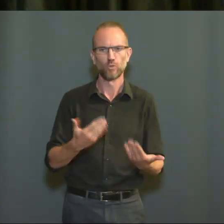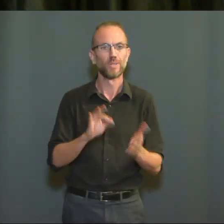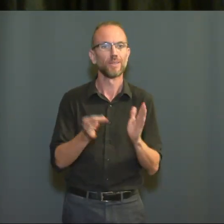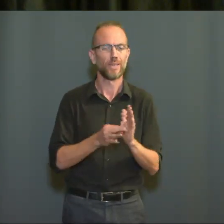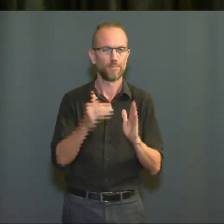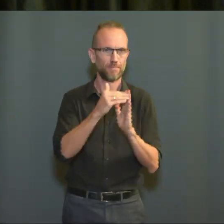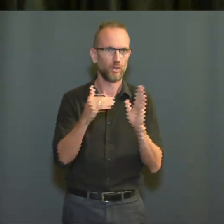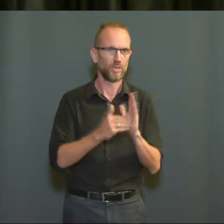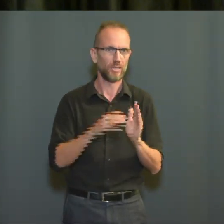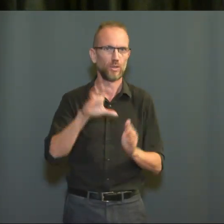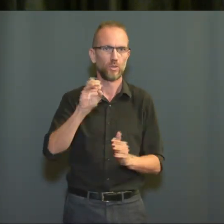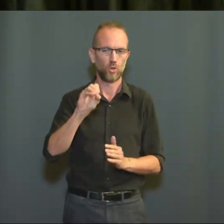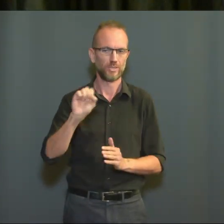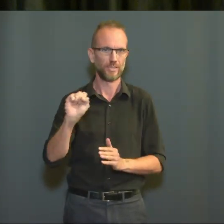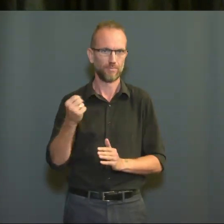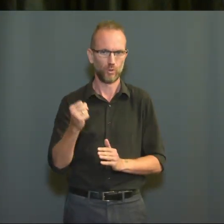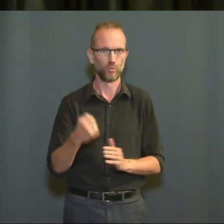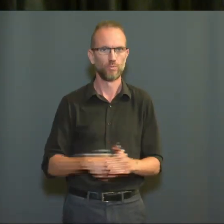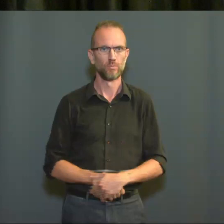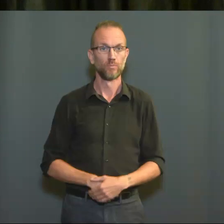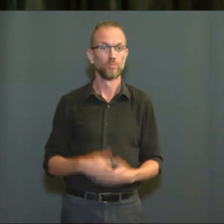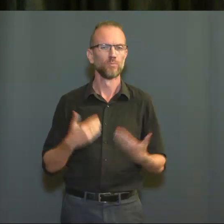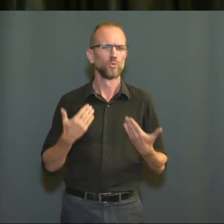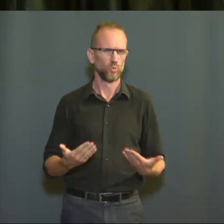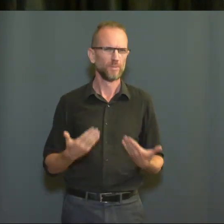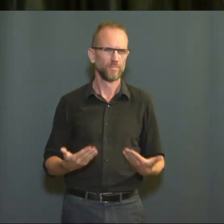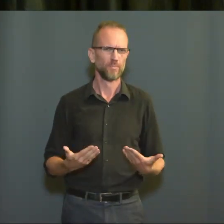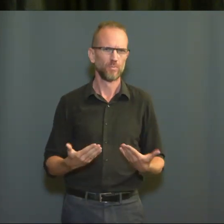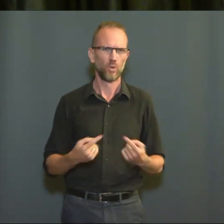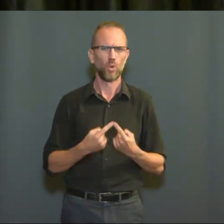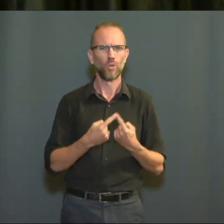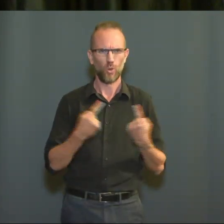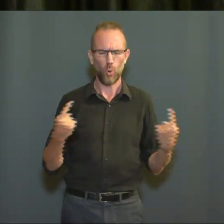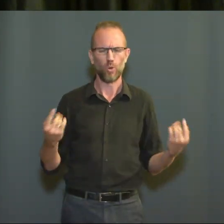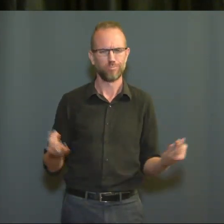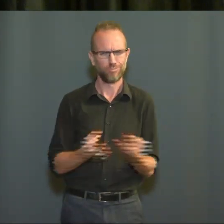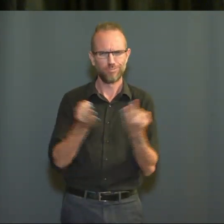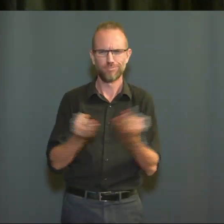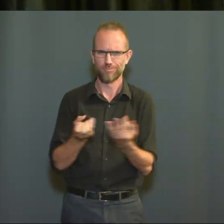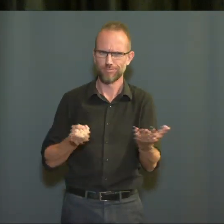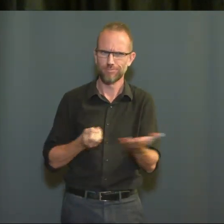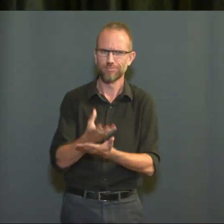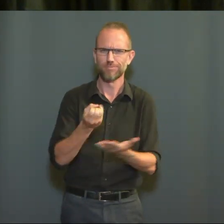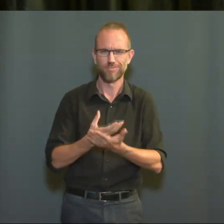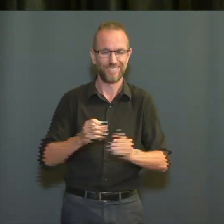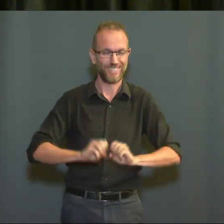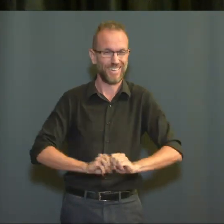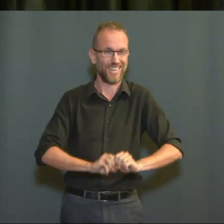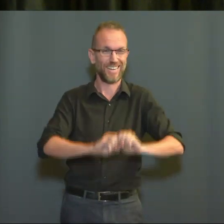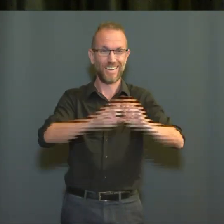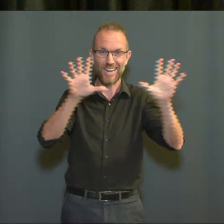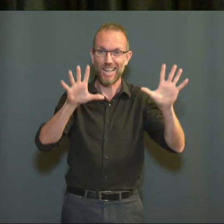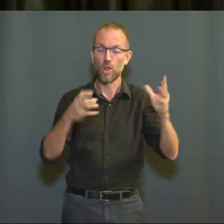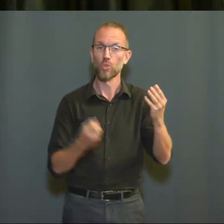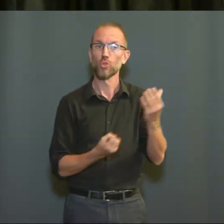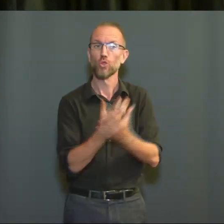septembre. Aujourd'hui, nous allons prendre le temps de lancer et de vous expliquer un outil